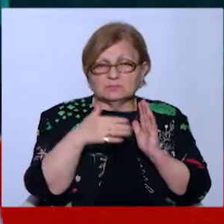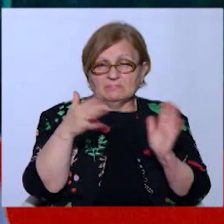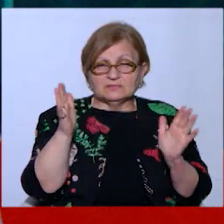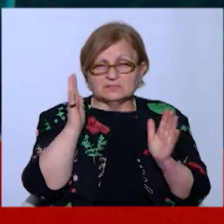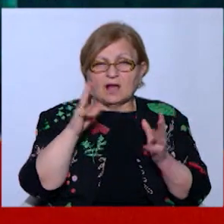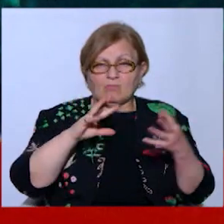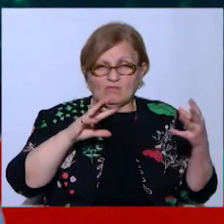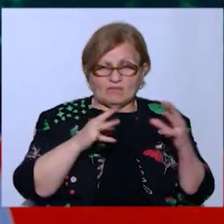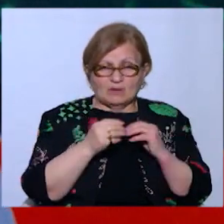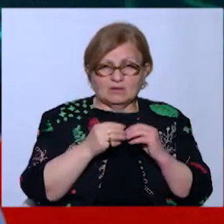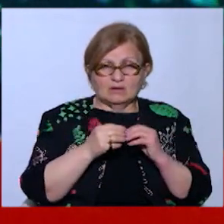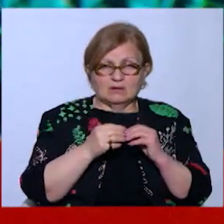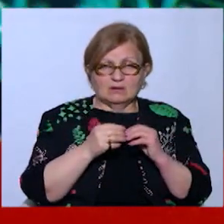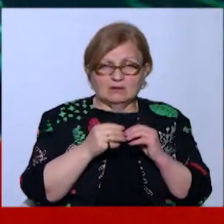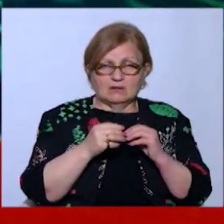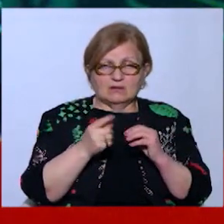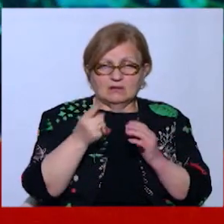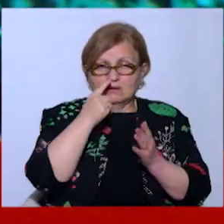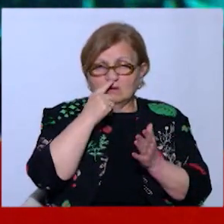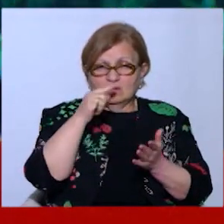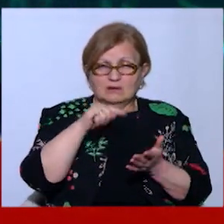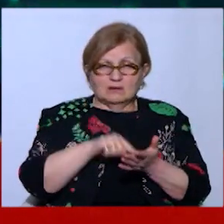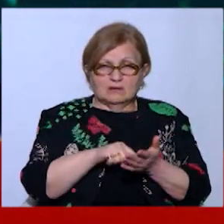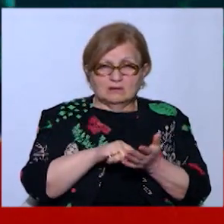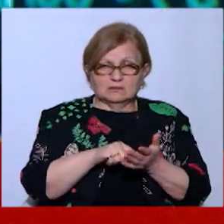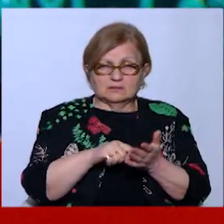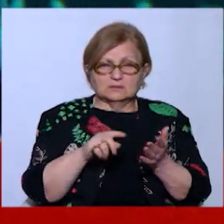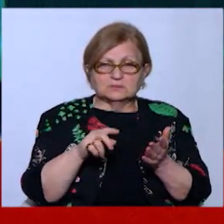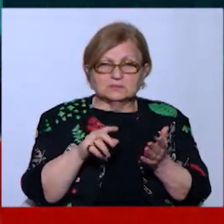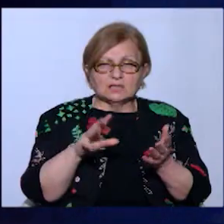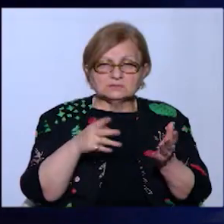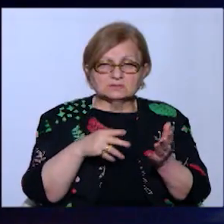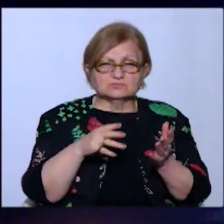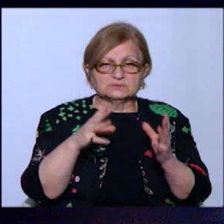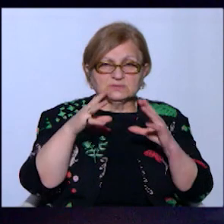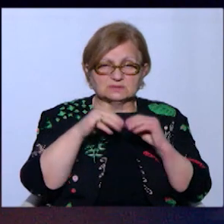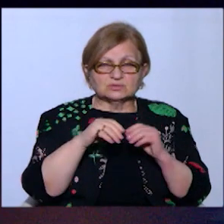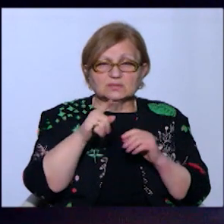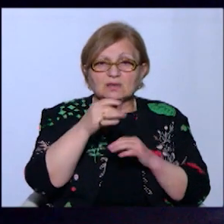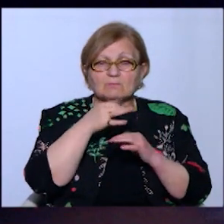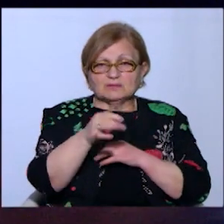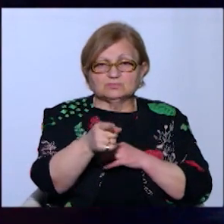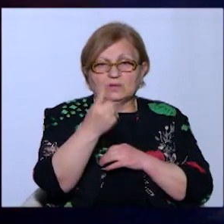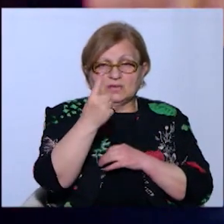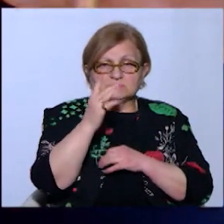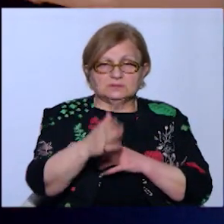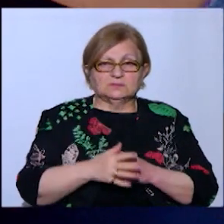შესაბამისად ხდება ეს ამონახსნი ჩვენი ლოგარითმის განსაზღვრის არეში და პასუხიც ერთადერთია.